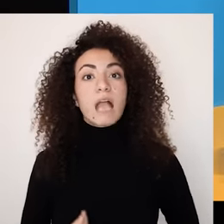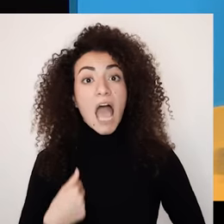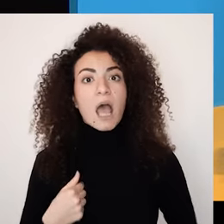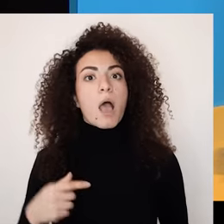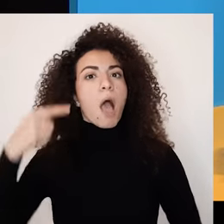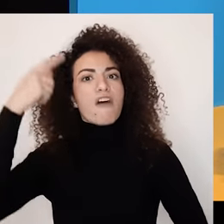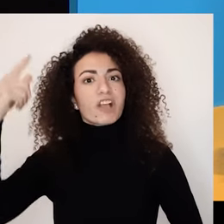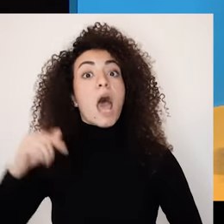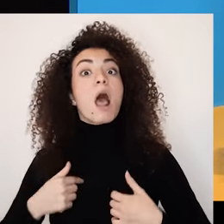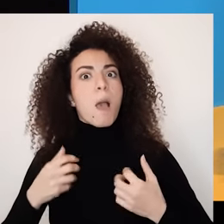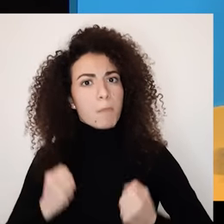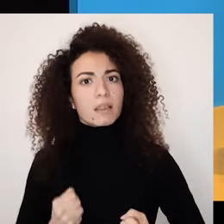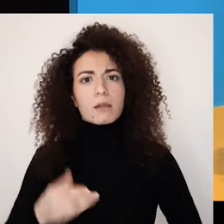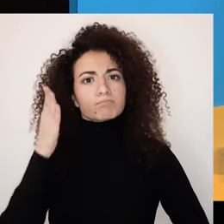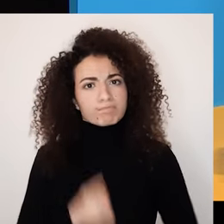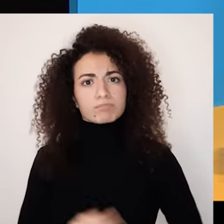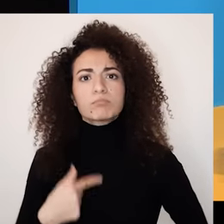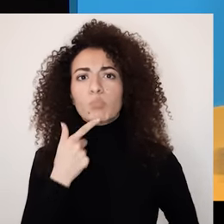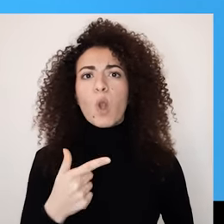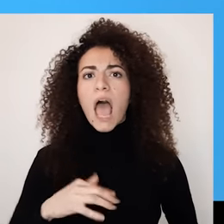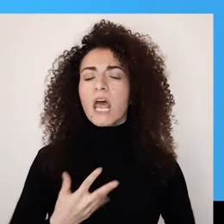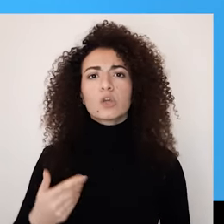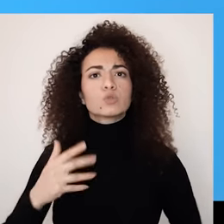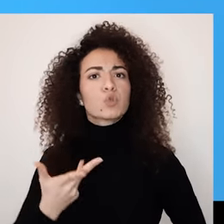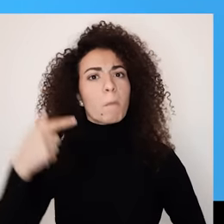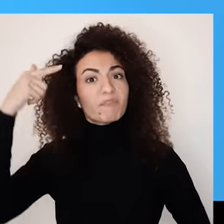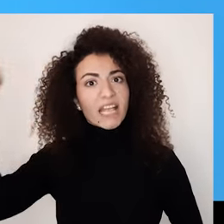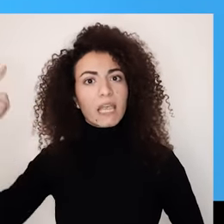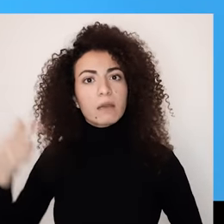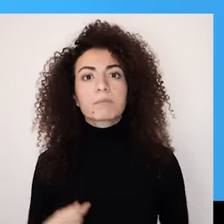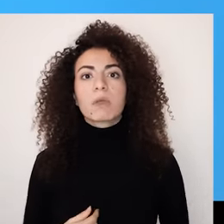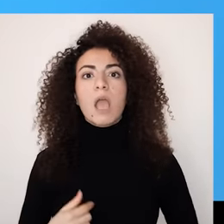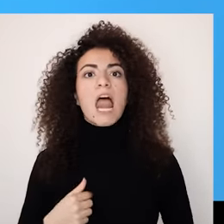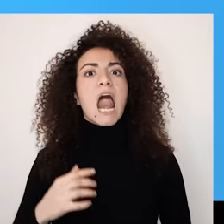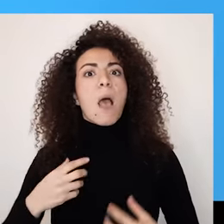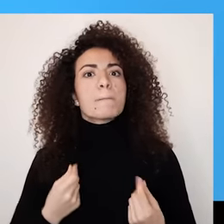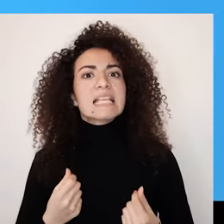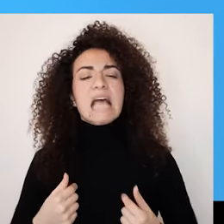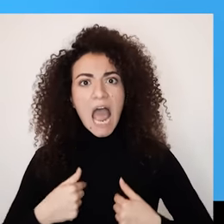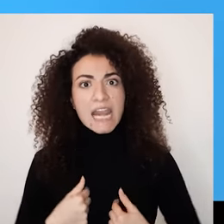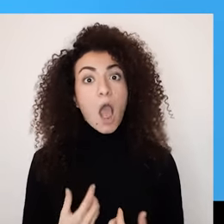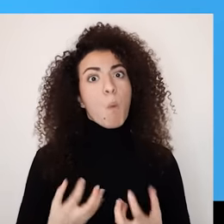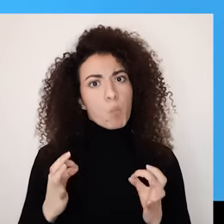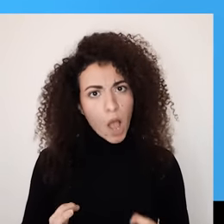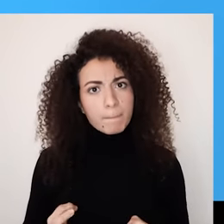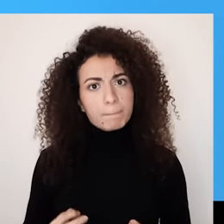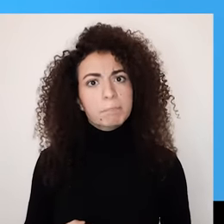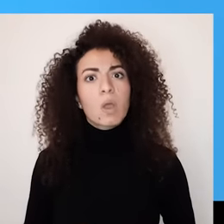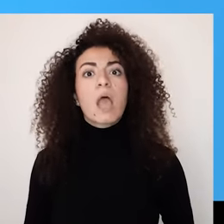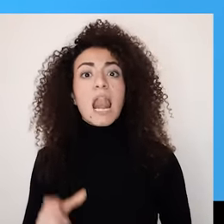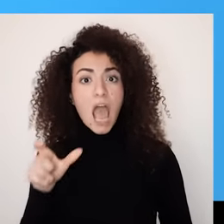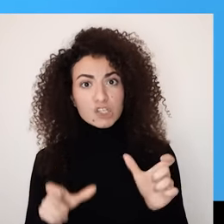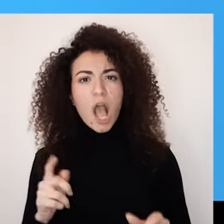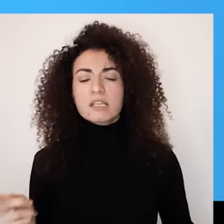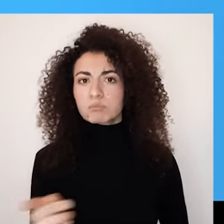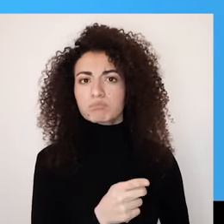عن نفسنا وعن مواقفنا بحزم وقوة أي الاعتراف بقيمتنا تعزيز الشعور بما كانتنا عند